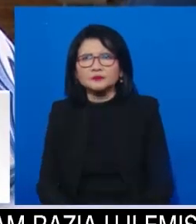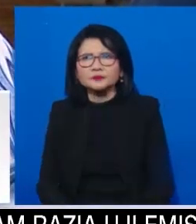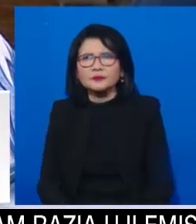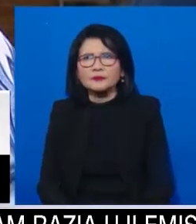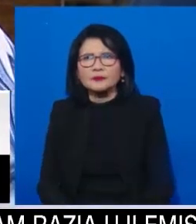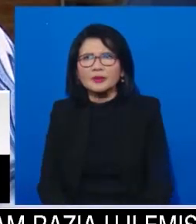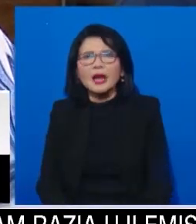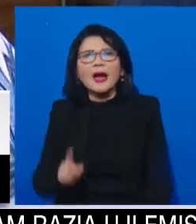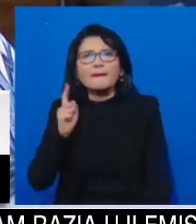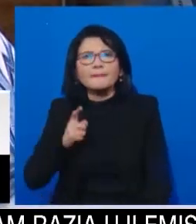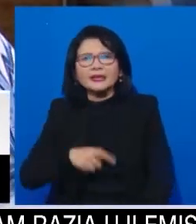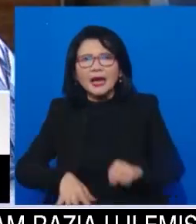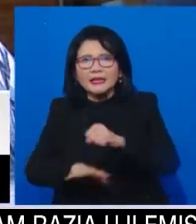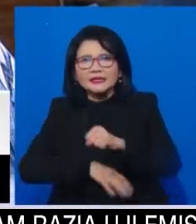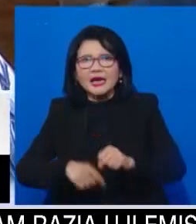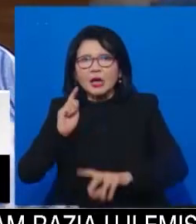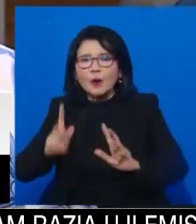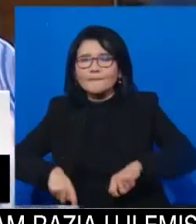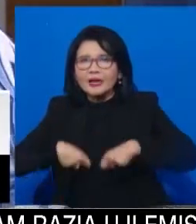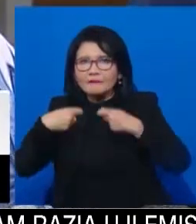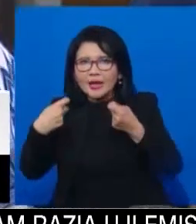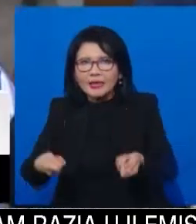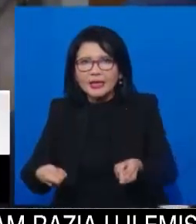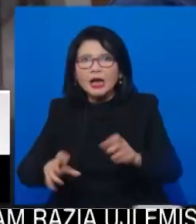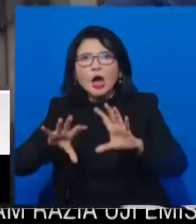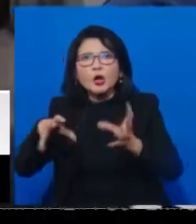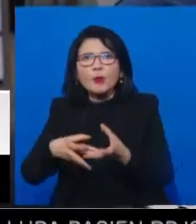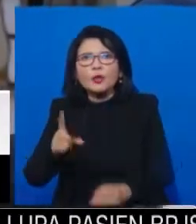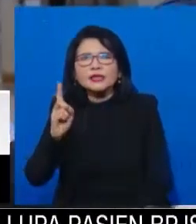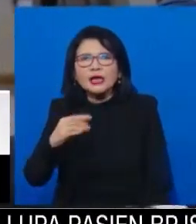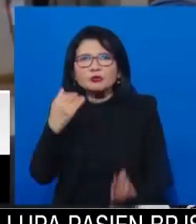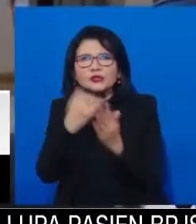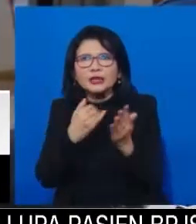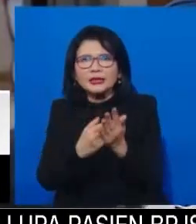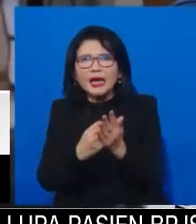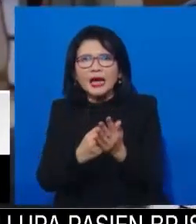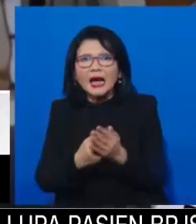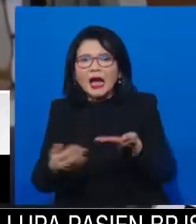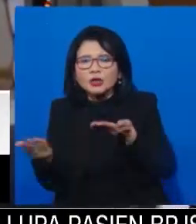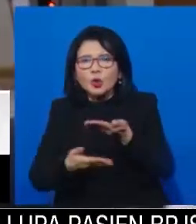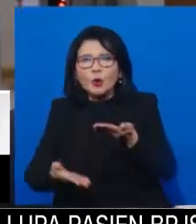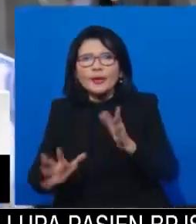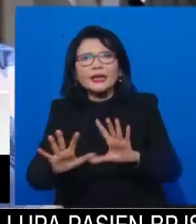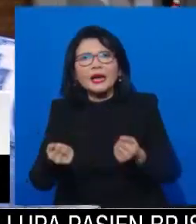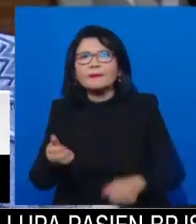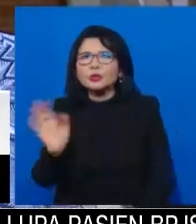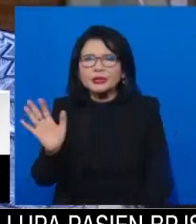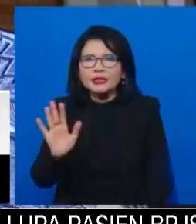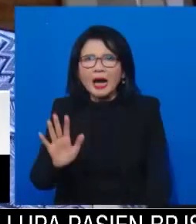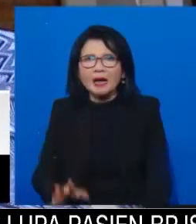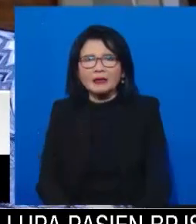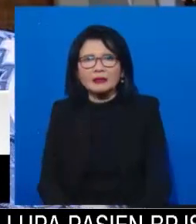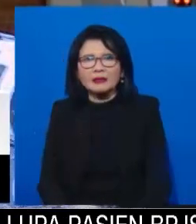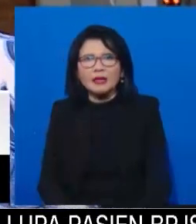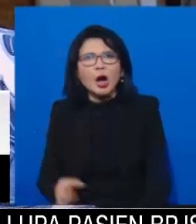pada dasarnya kalau pendaftaran itu kategorinya cuman satu apakah dokumennya lengkap atau tidak lengkap jadi belum